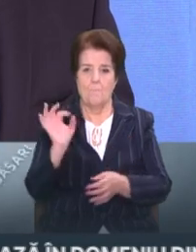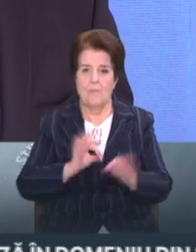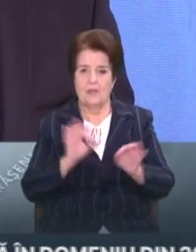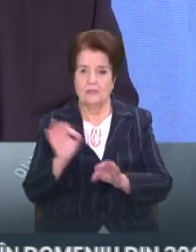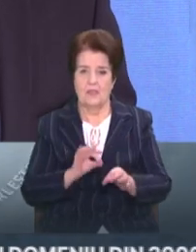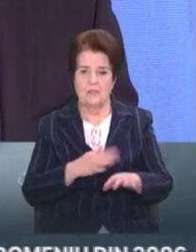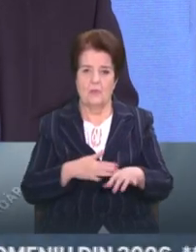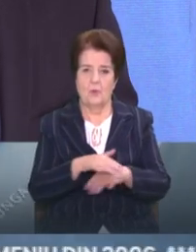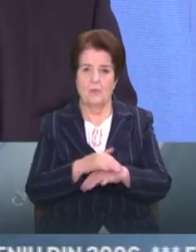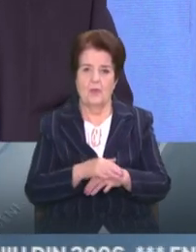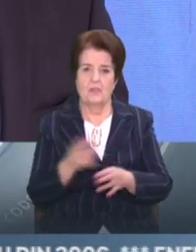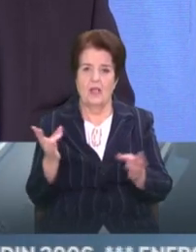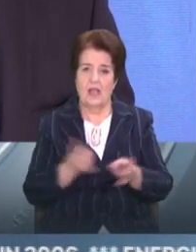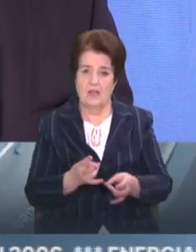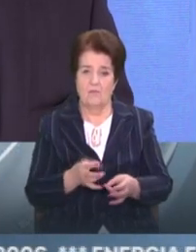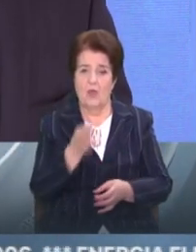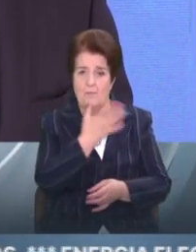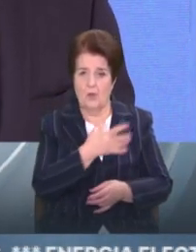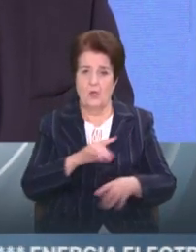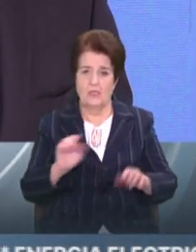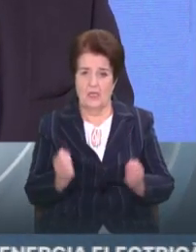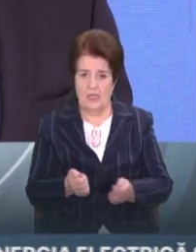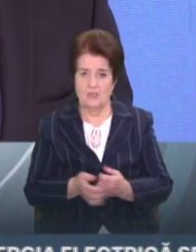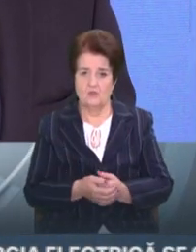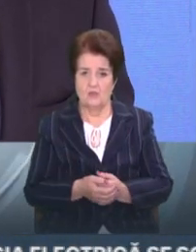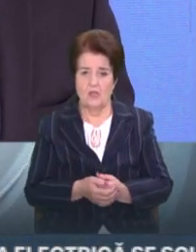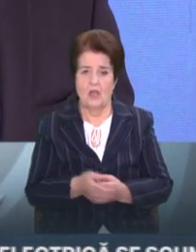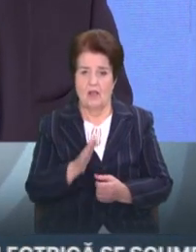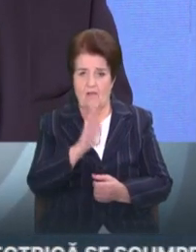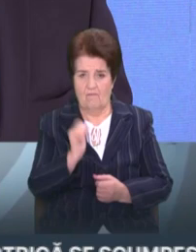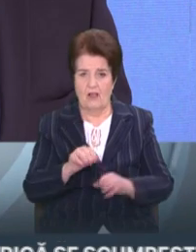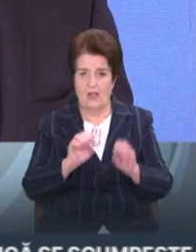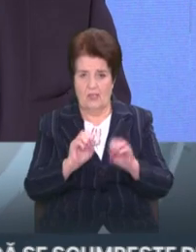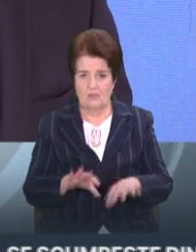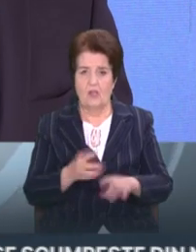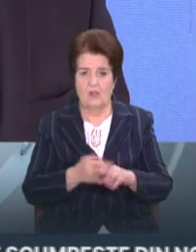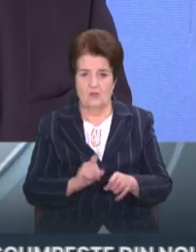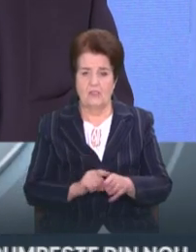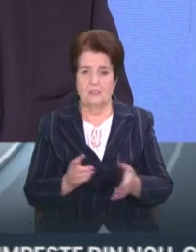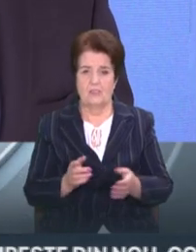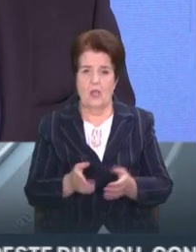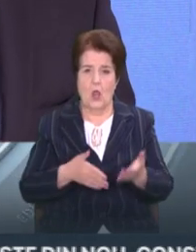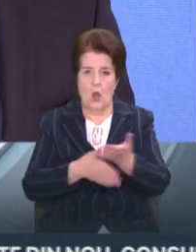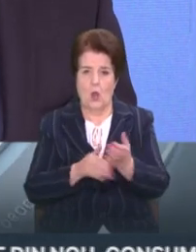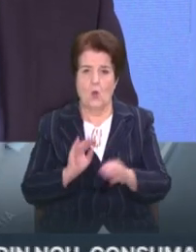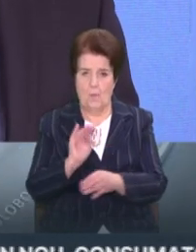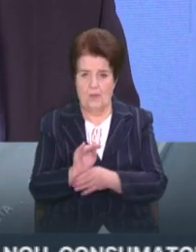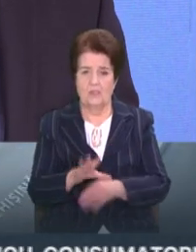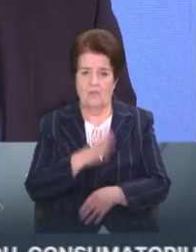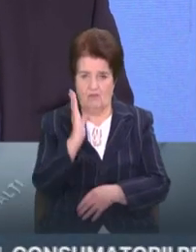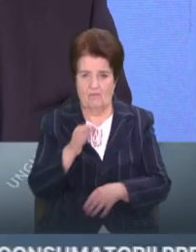au reală nevoie de asta în perioada rece. Va rezolva cumva această platformă